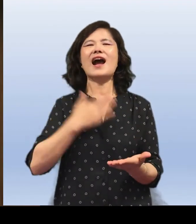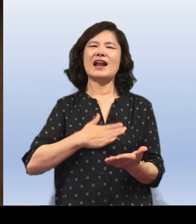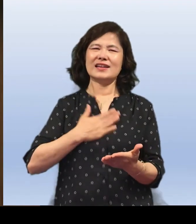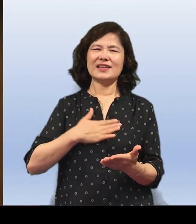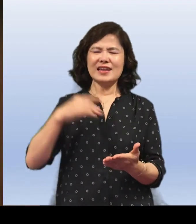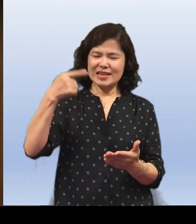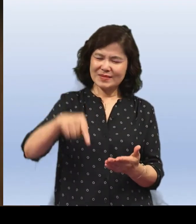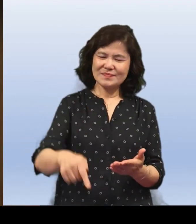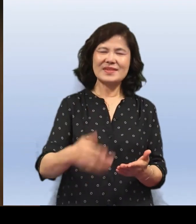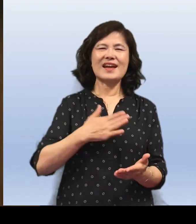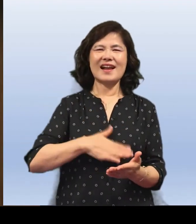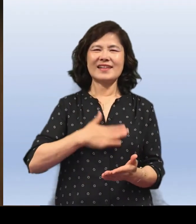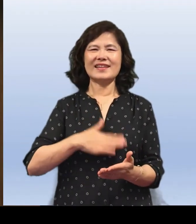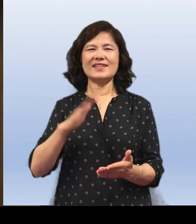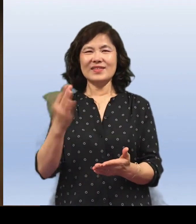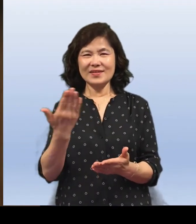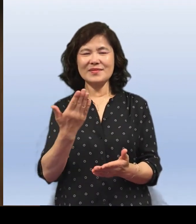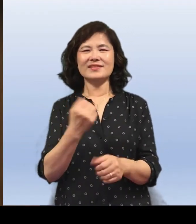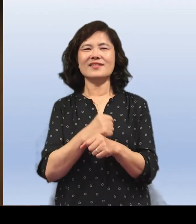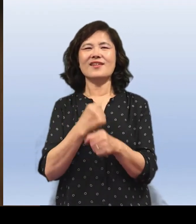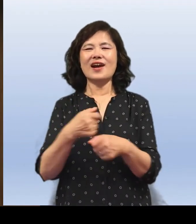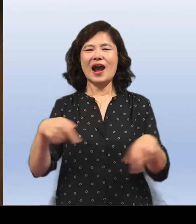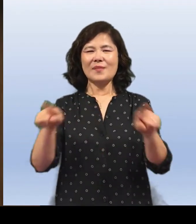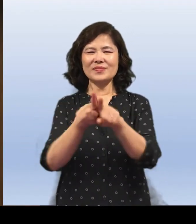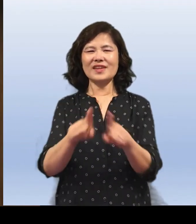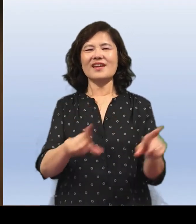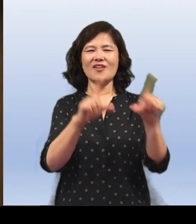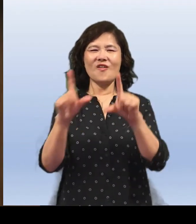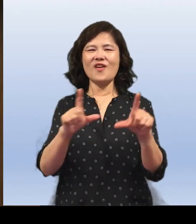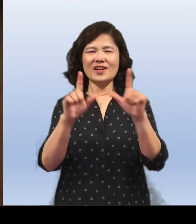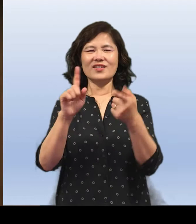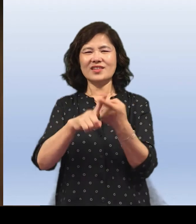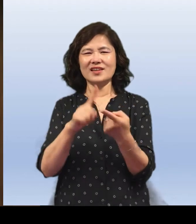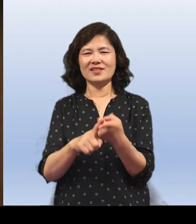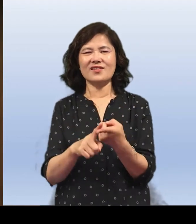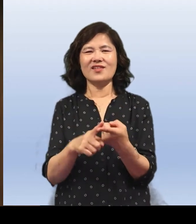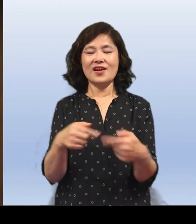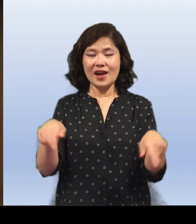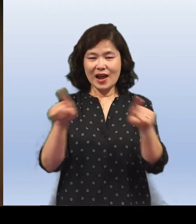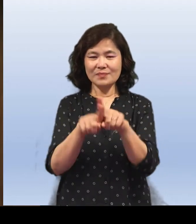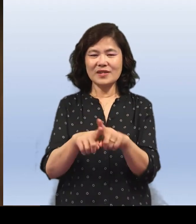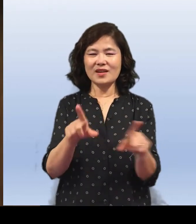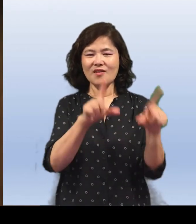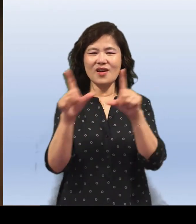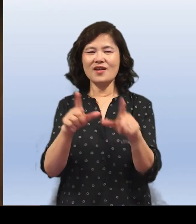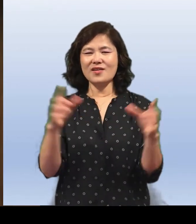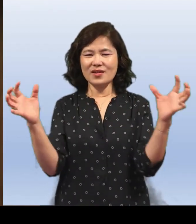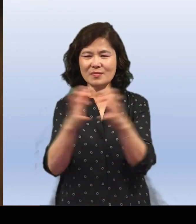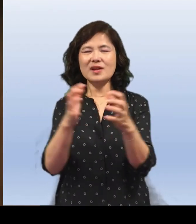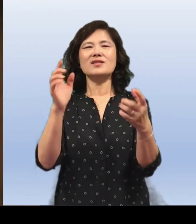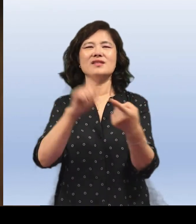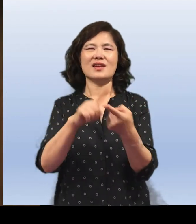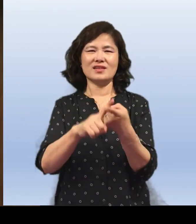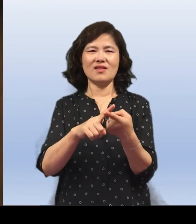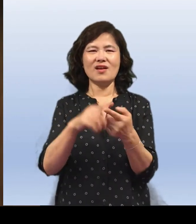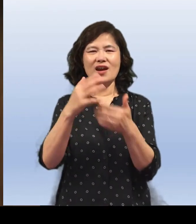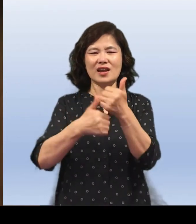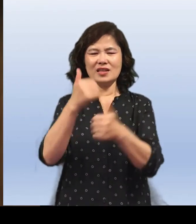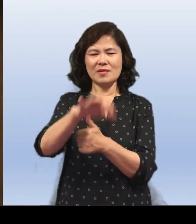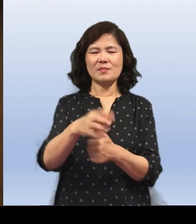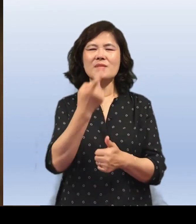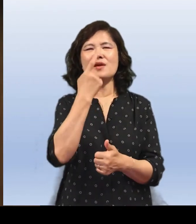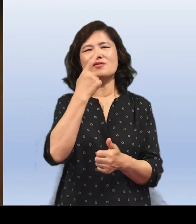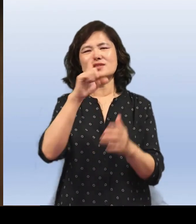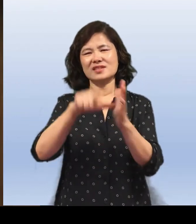그것을 깊이 깨달으면서 함께 거하는 것에 대해서, 그 함께 거하여 연합하는 것에 대해서 하나님 앞에